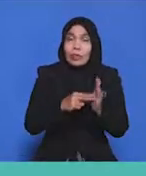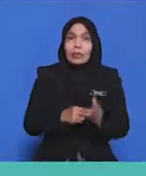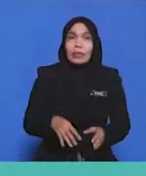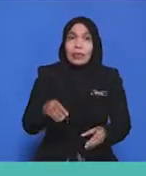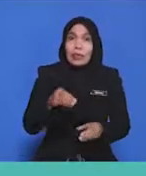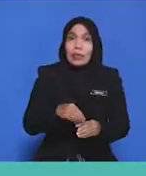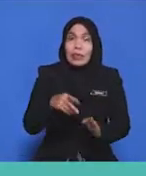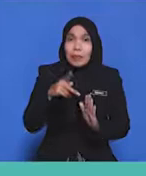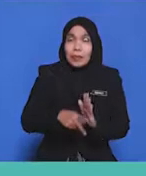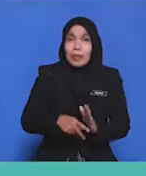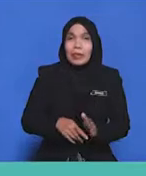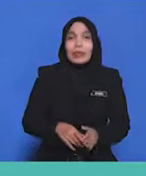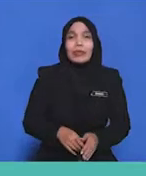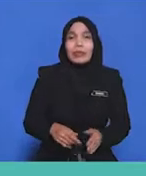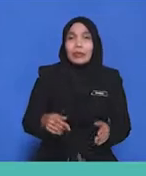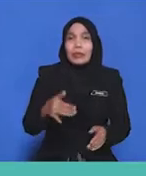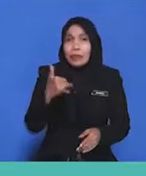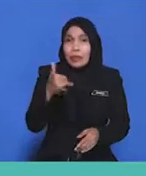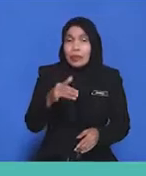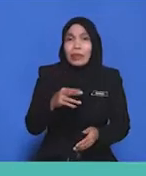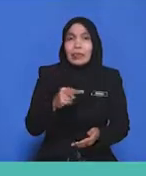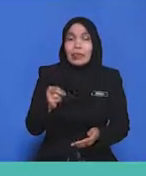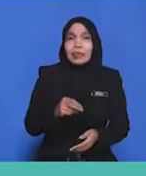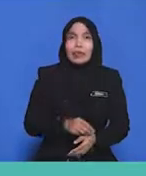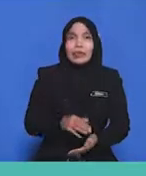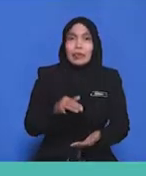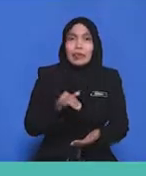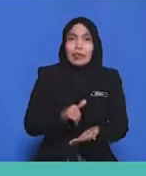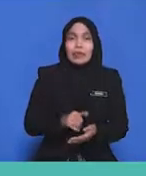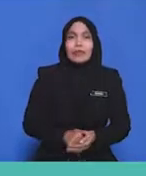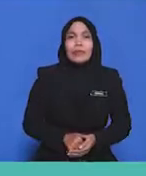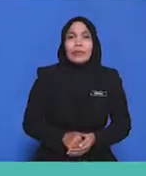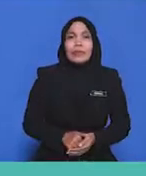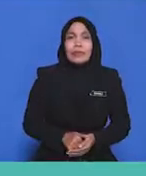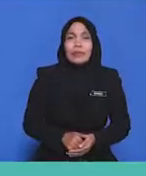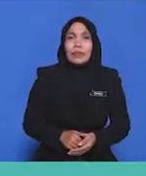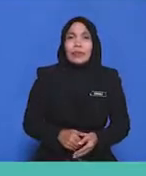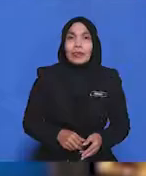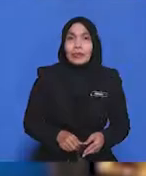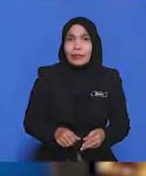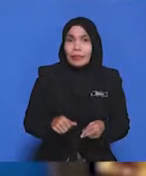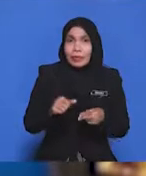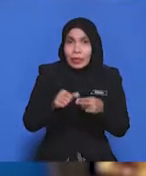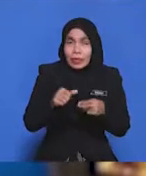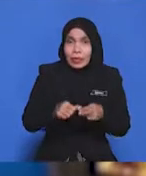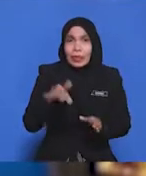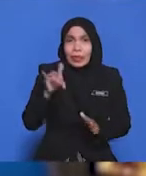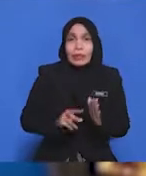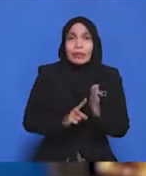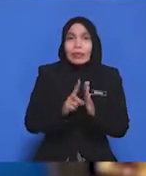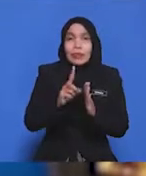akan terus berusaha dengan lebih gigih, mengasah kemahiran sedia ada untuk